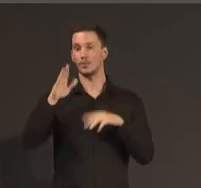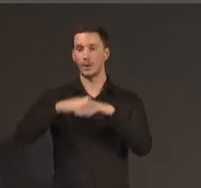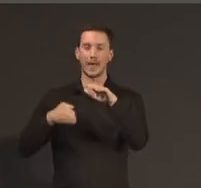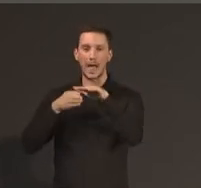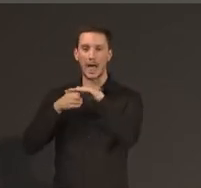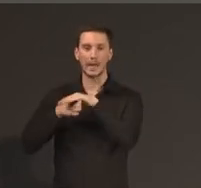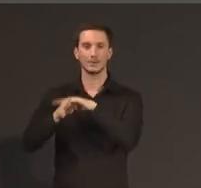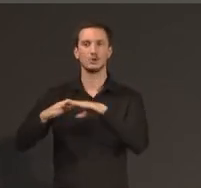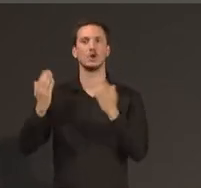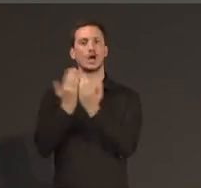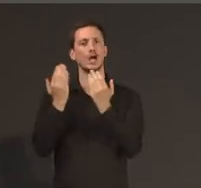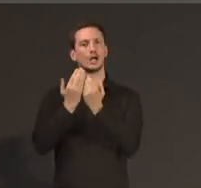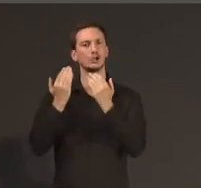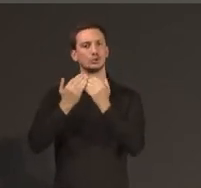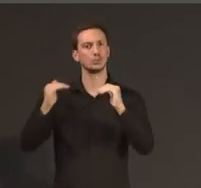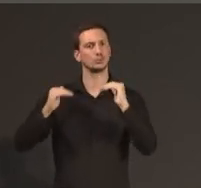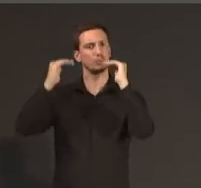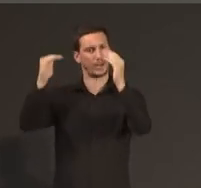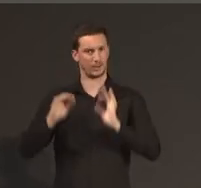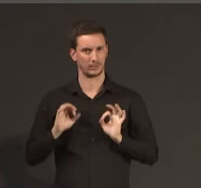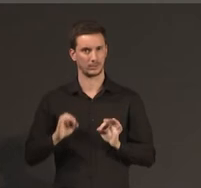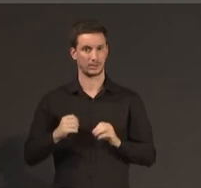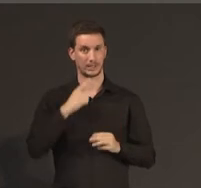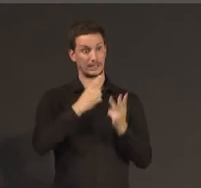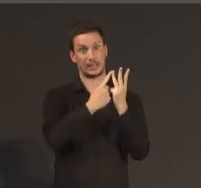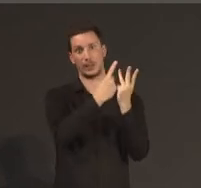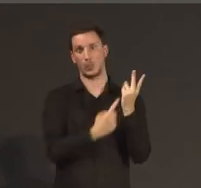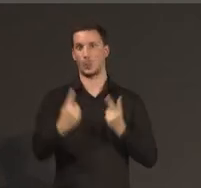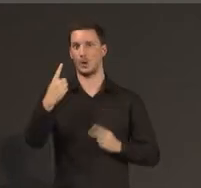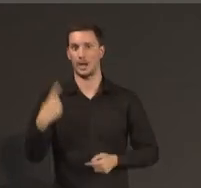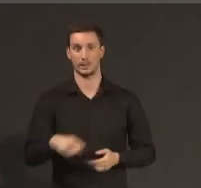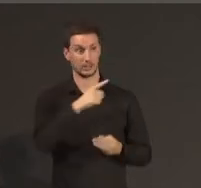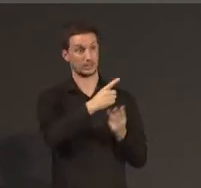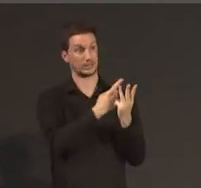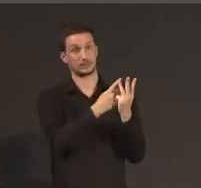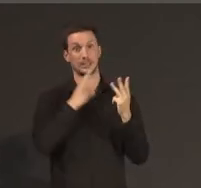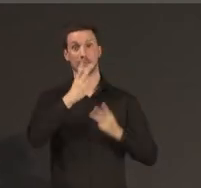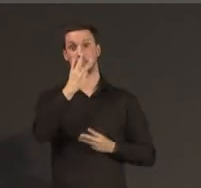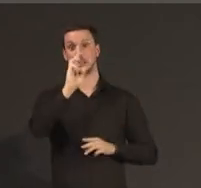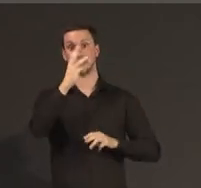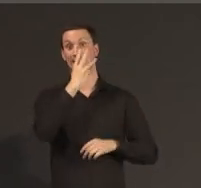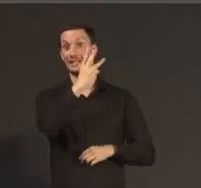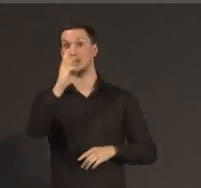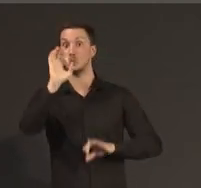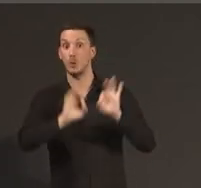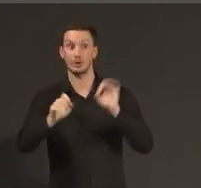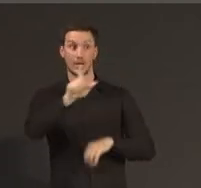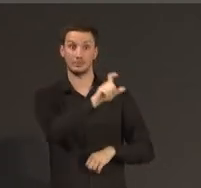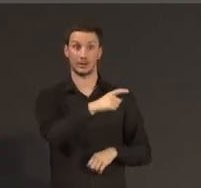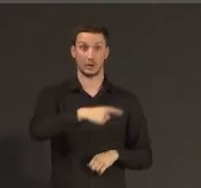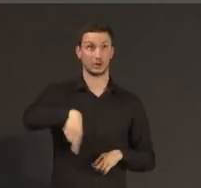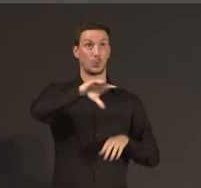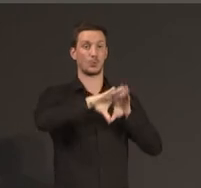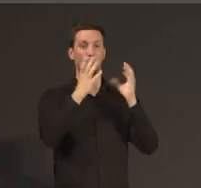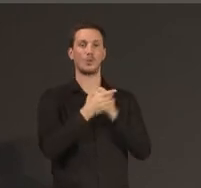estudis superiors. De cada 3, una. I vosaltres sou una d'aquest 33% de persones que hi ha al